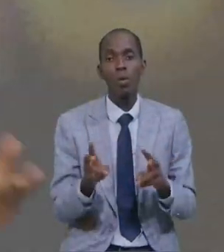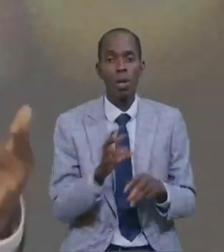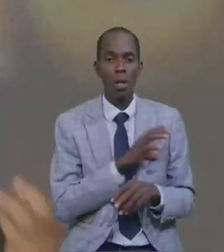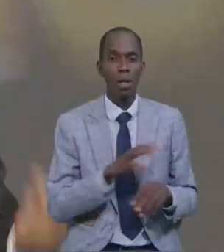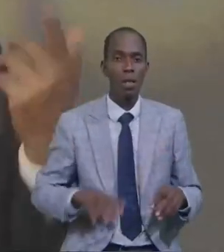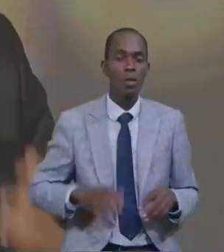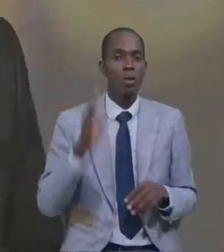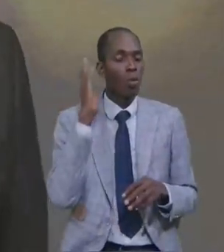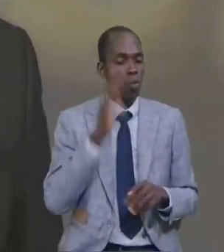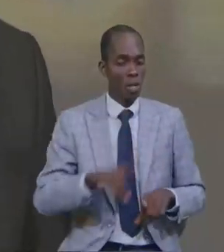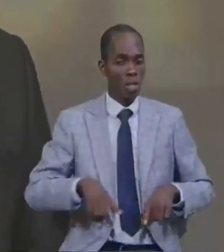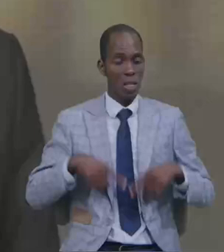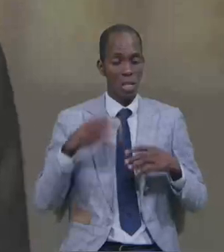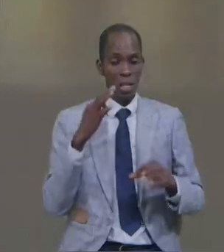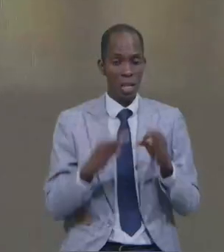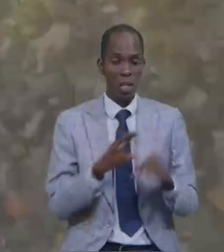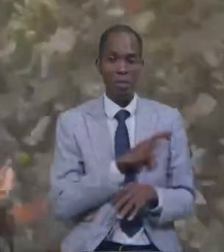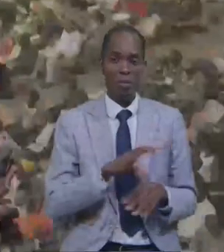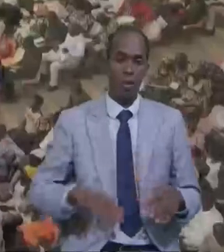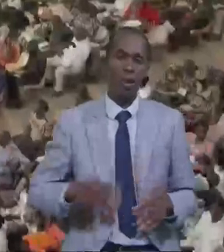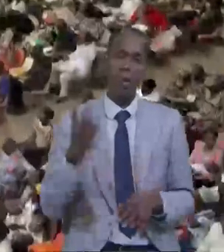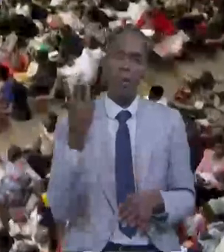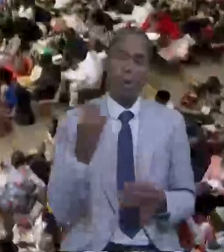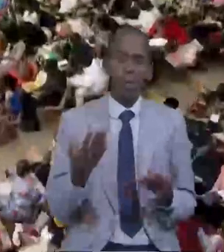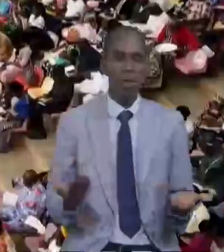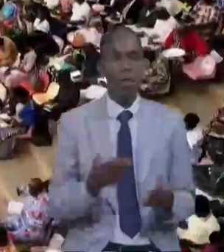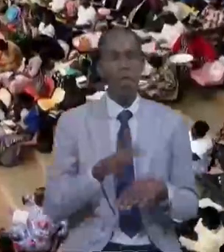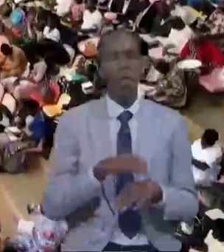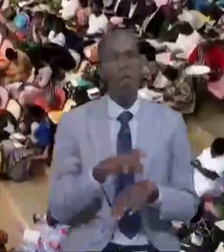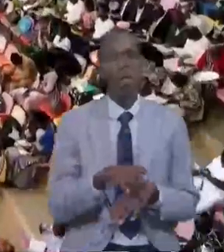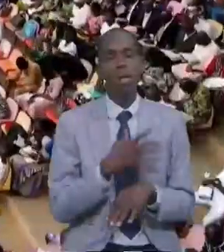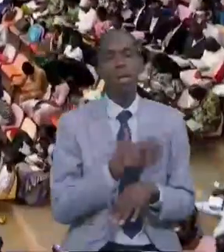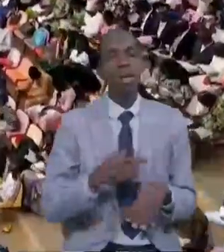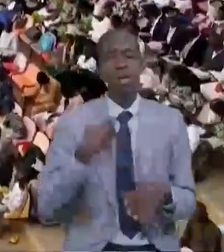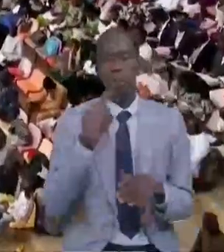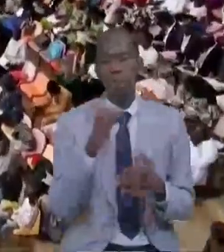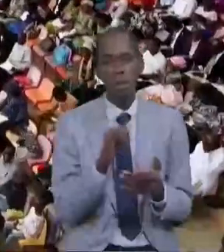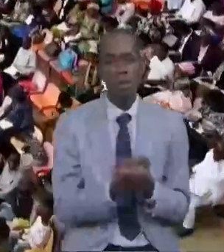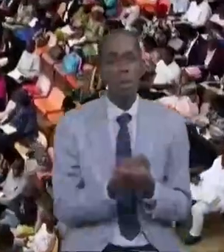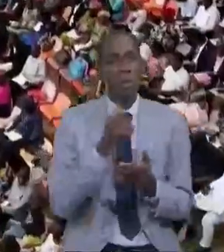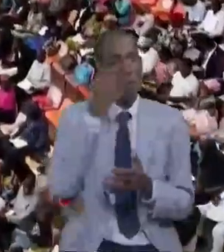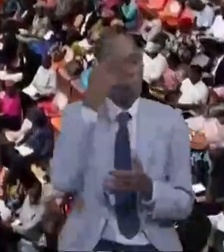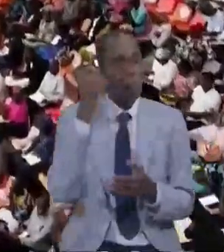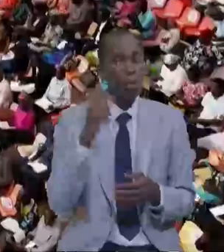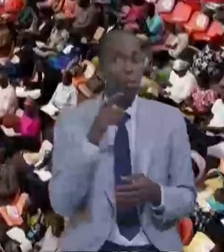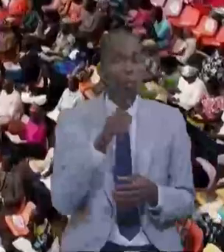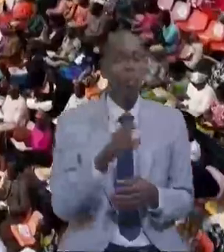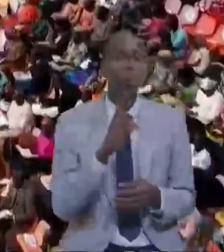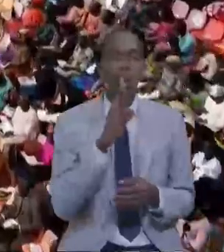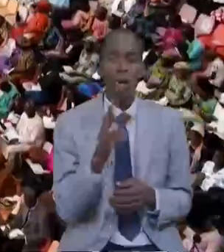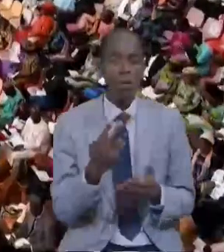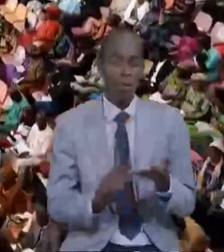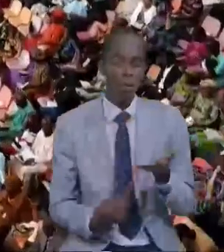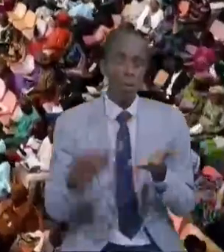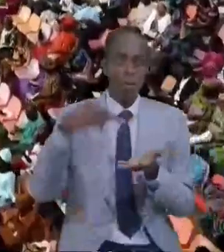Et dit, maintenant vous êtes ressuscité avec Christ, cherchez les choses d'en haut, où Christ est assis à